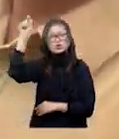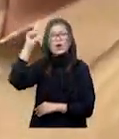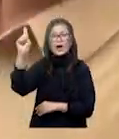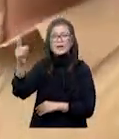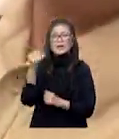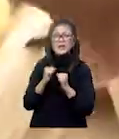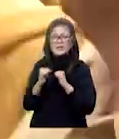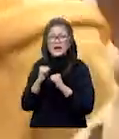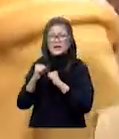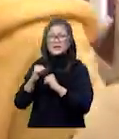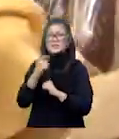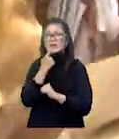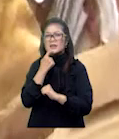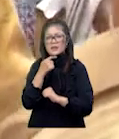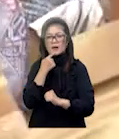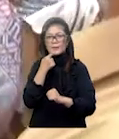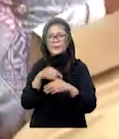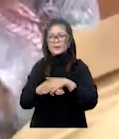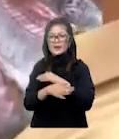desa disamakan dengan pegawai negeri.